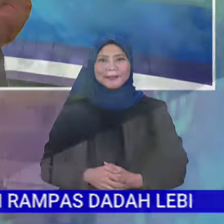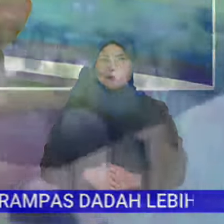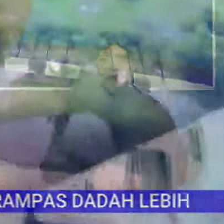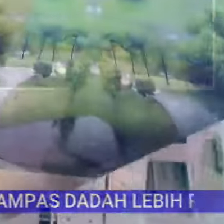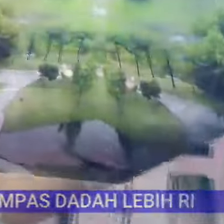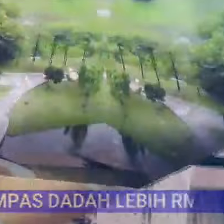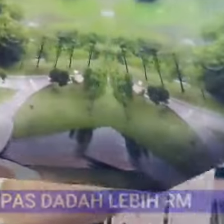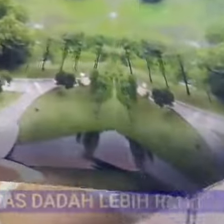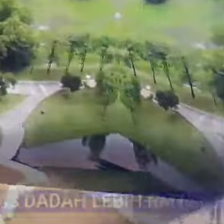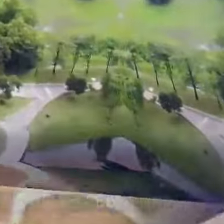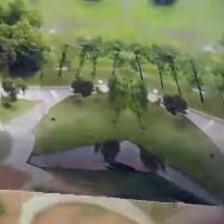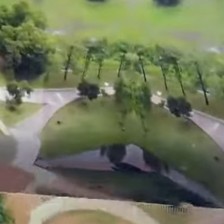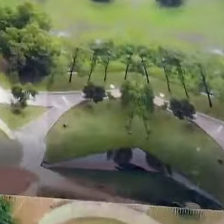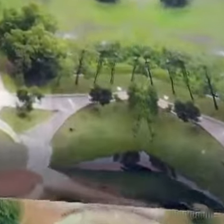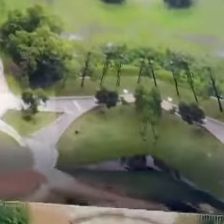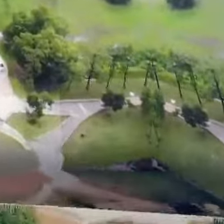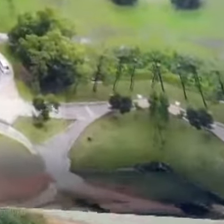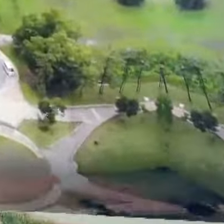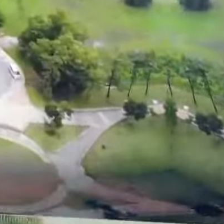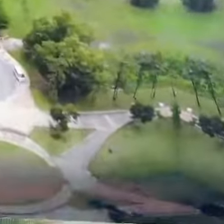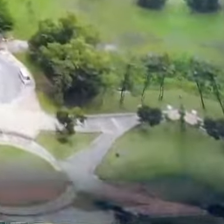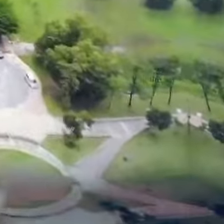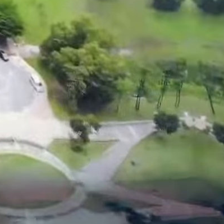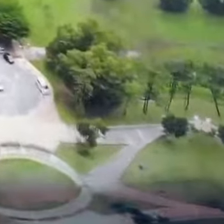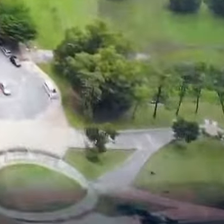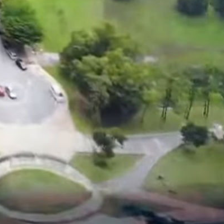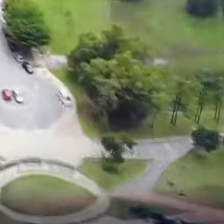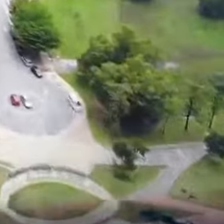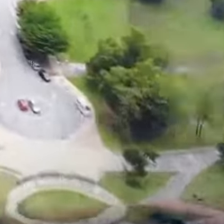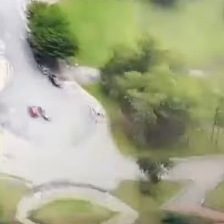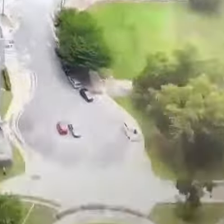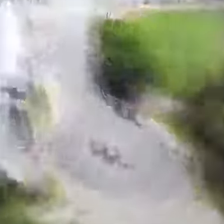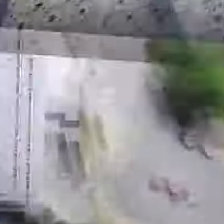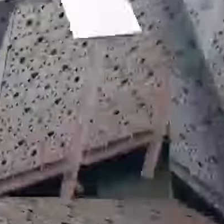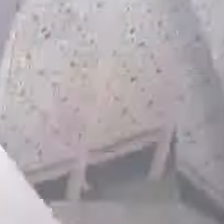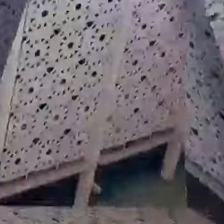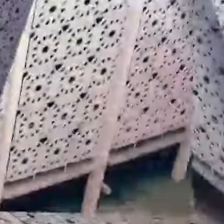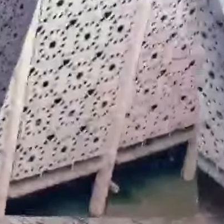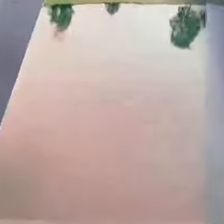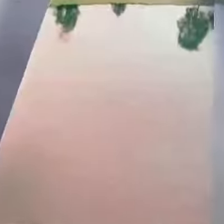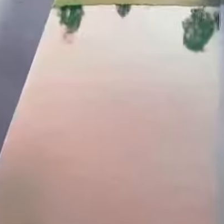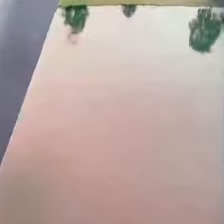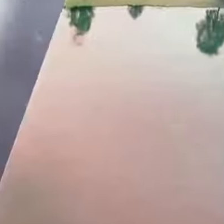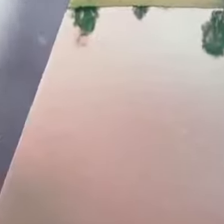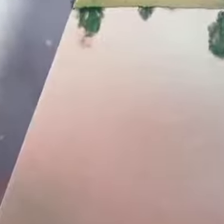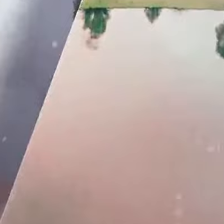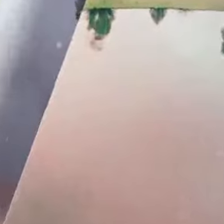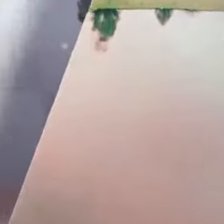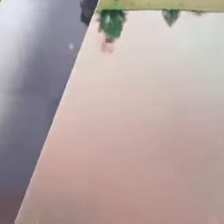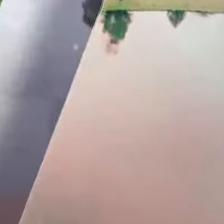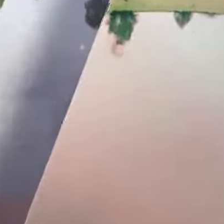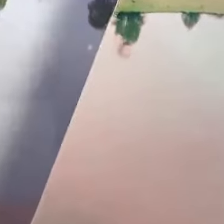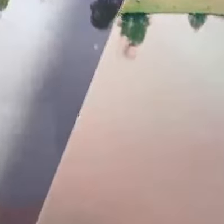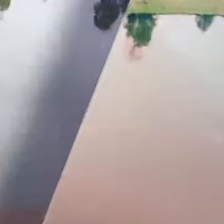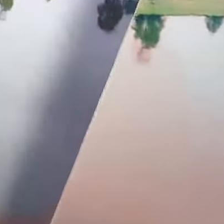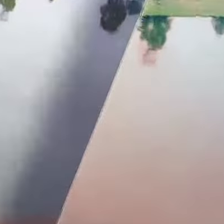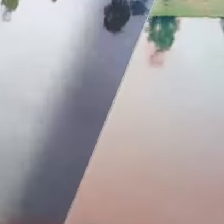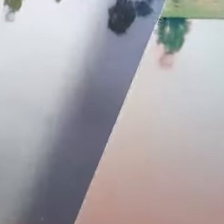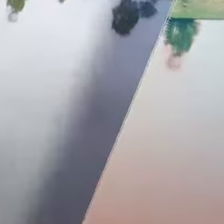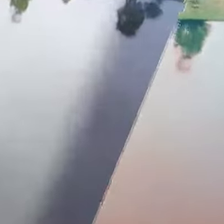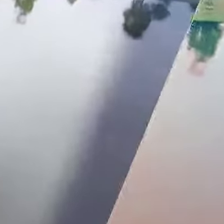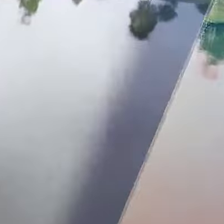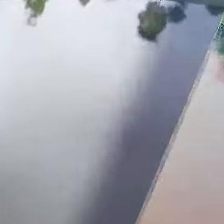Hai lagi ngapain invite invite invite invite invite